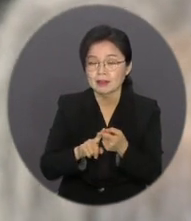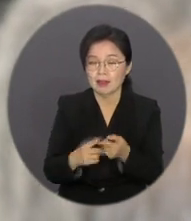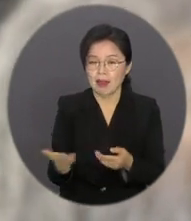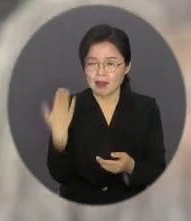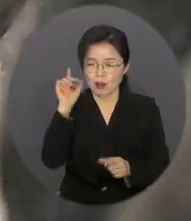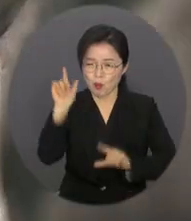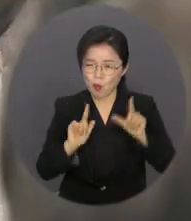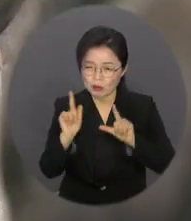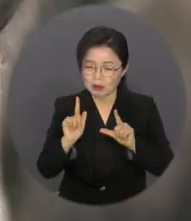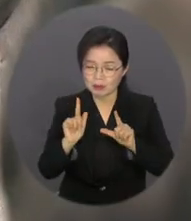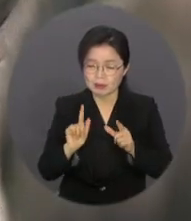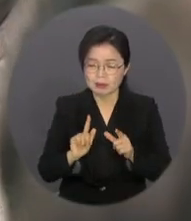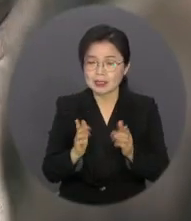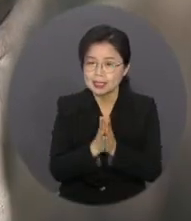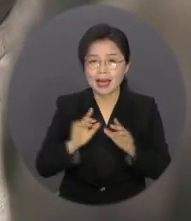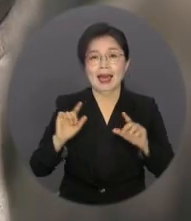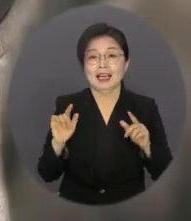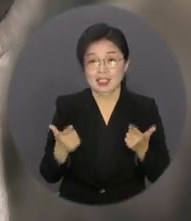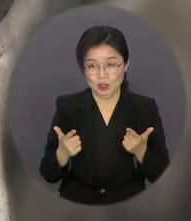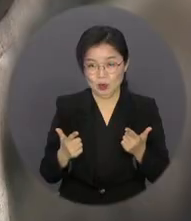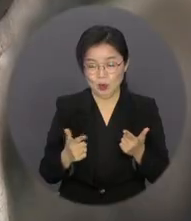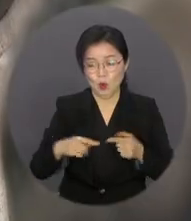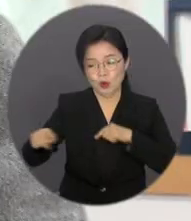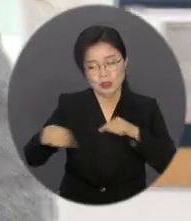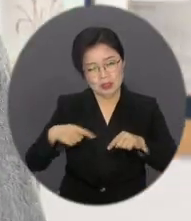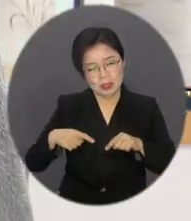하지 않았다면서도 다만 정치는 생물이기 때문에